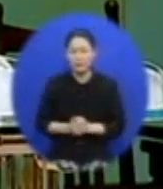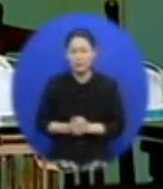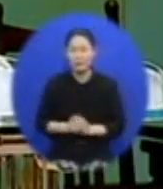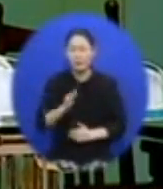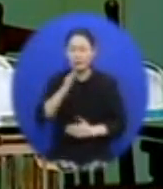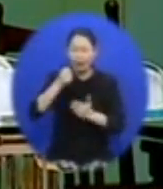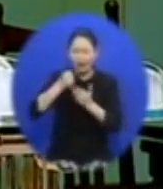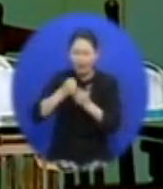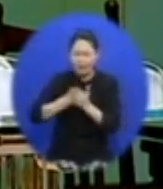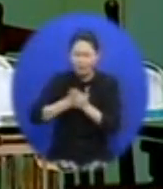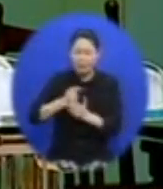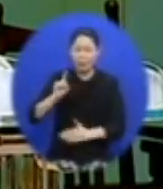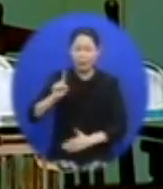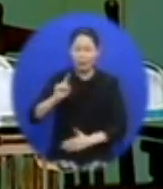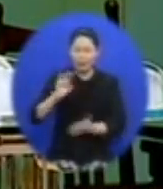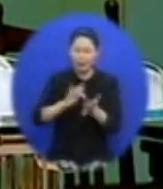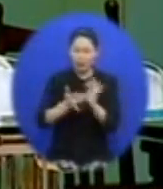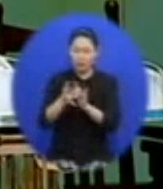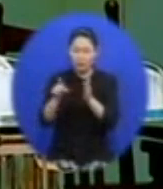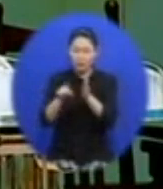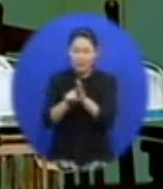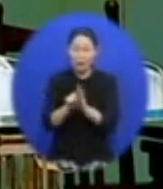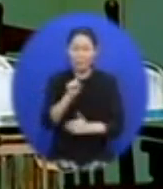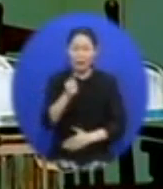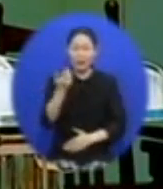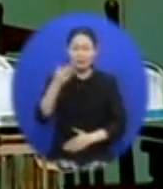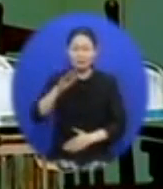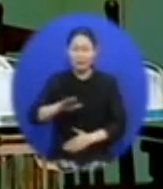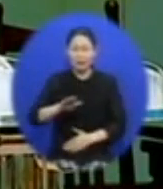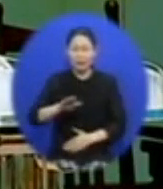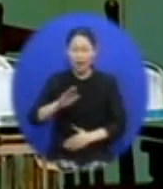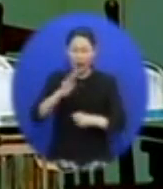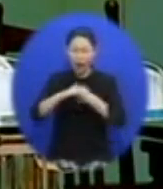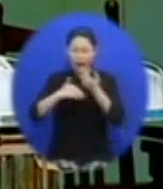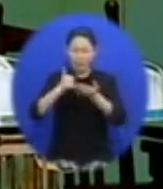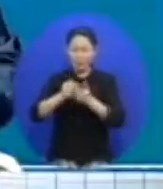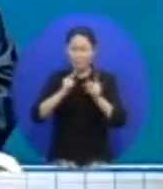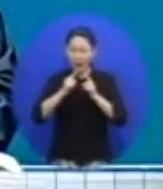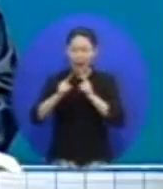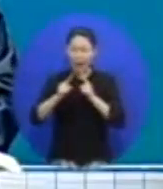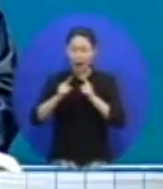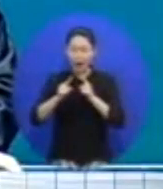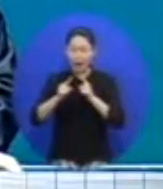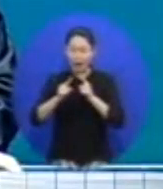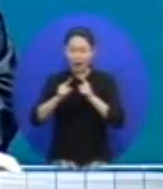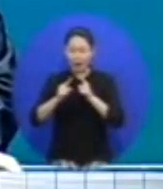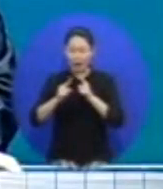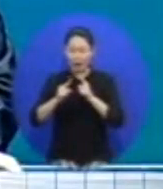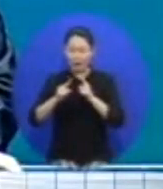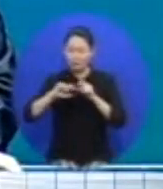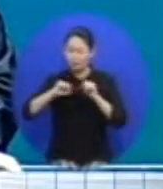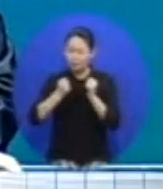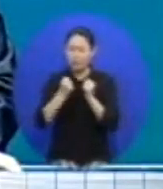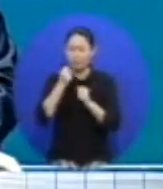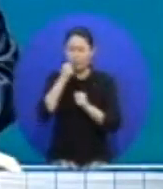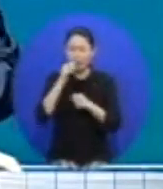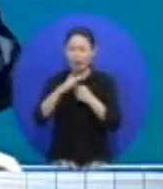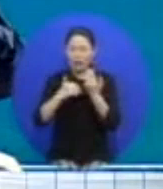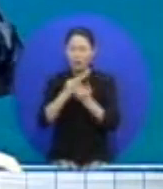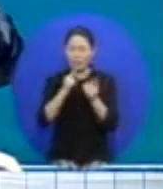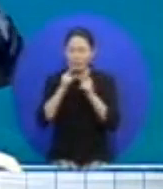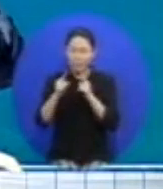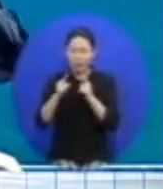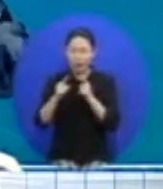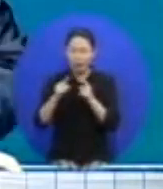안타깝게도 예수를 믿는다고 하면서도 하나님의 말이 통하지 않는 사람이 있어요 오히려